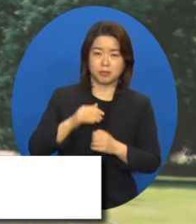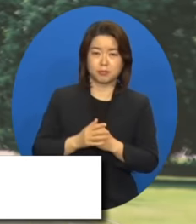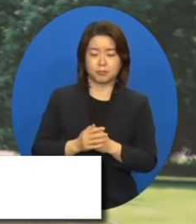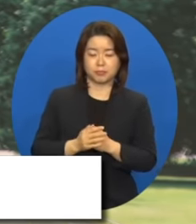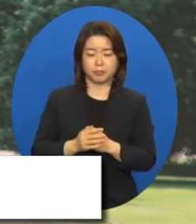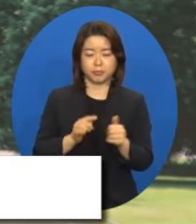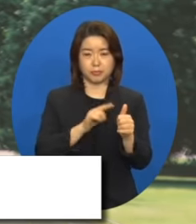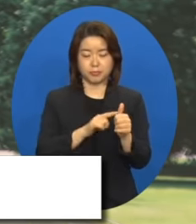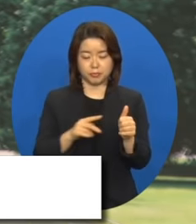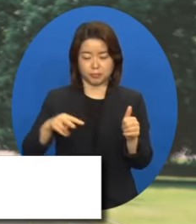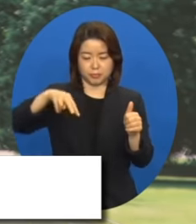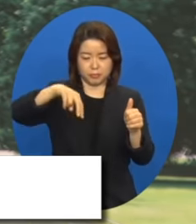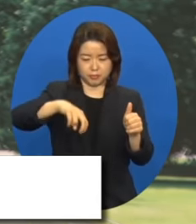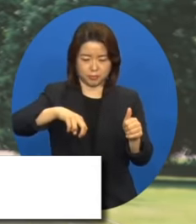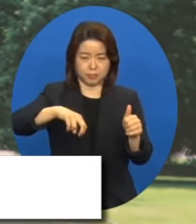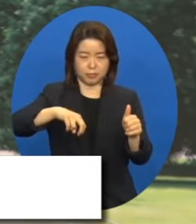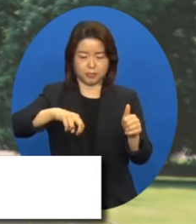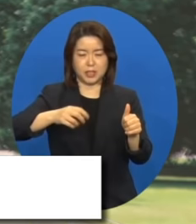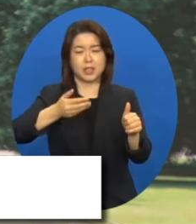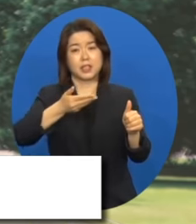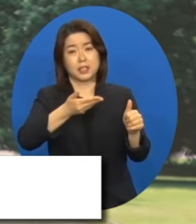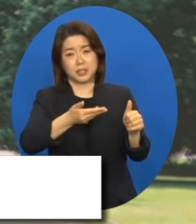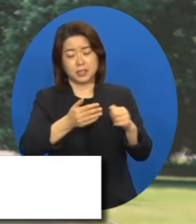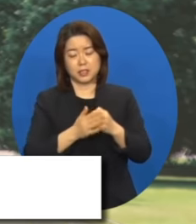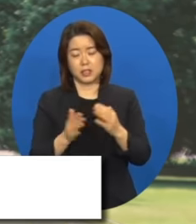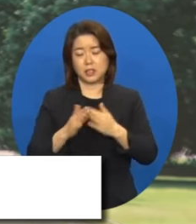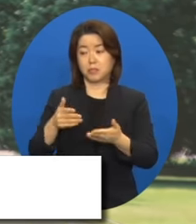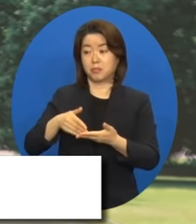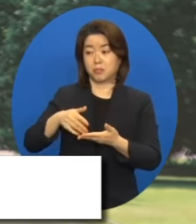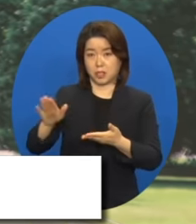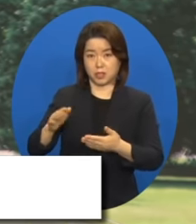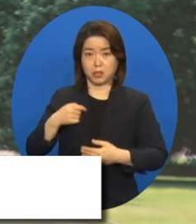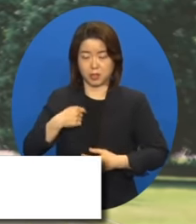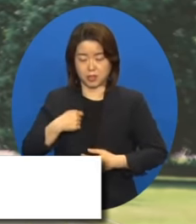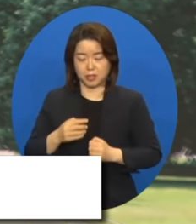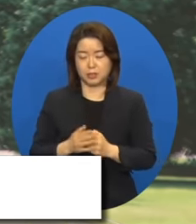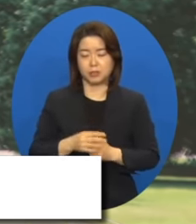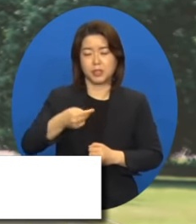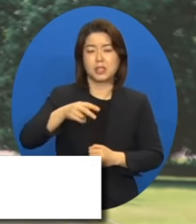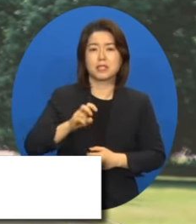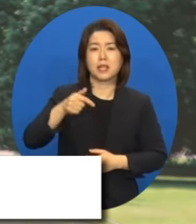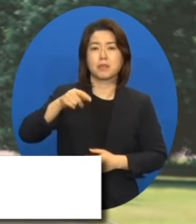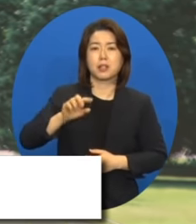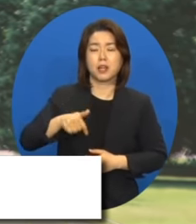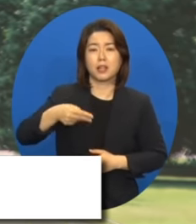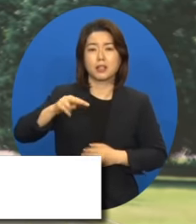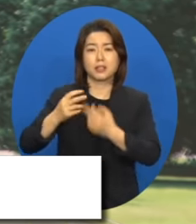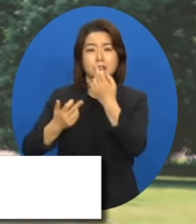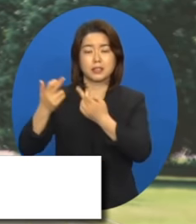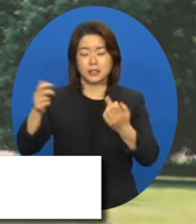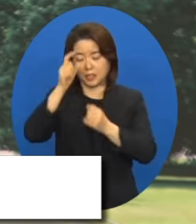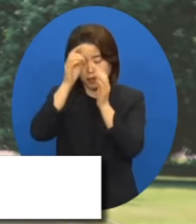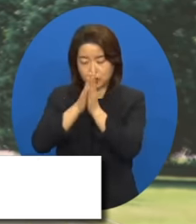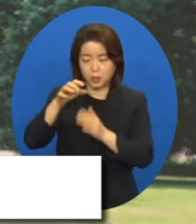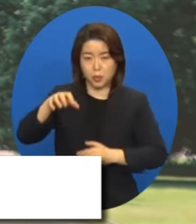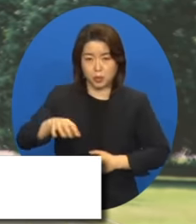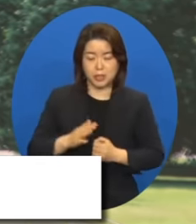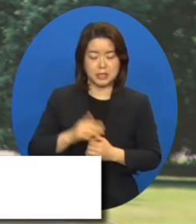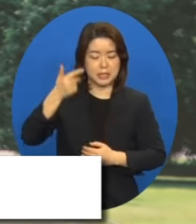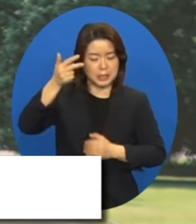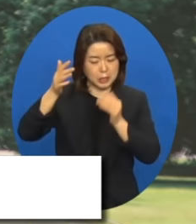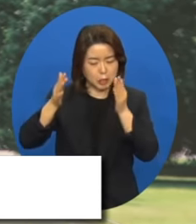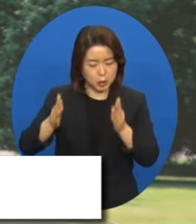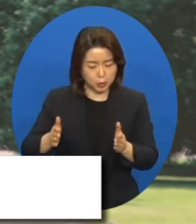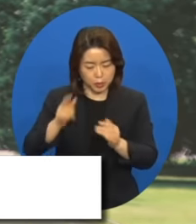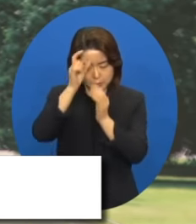앞에 무릎을 꿇고 당신이 집을 나가라고 그래서 내가 삼각산 기도원이라는 곳에 가서 한 주간을 지내다가